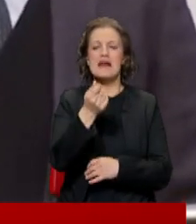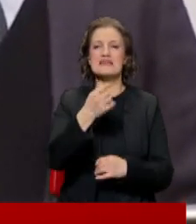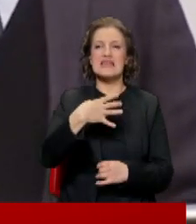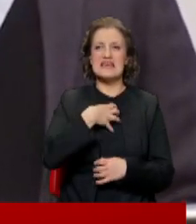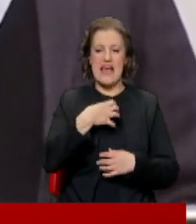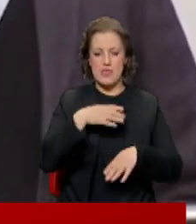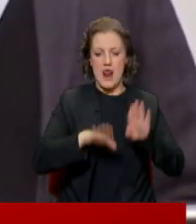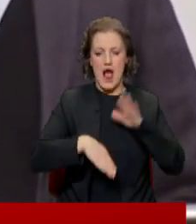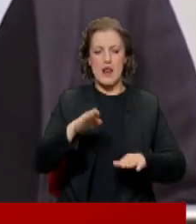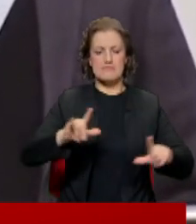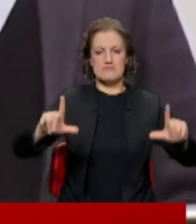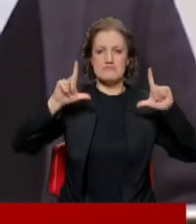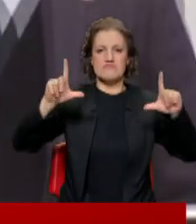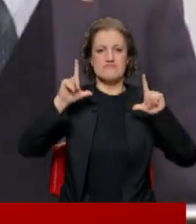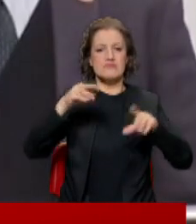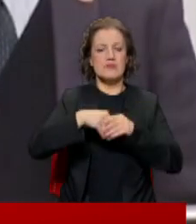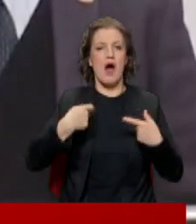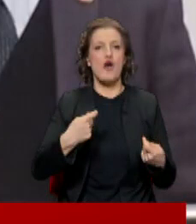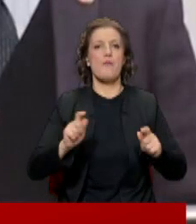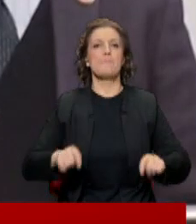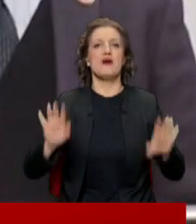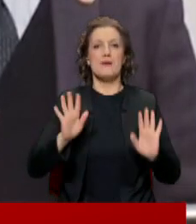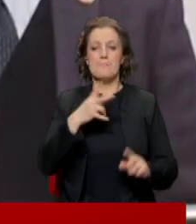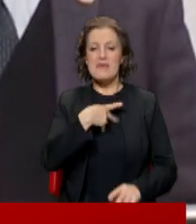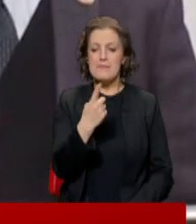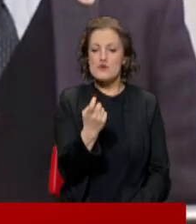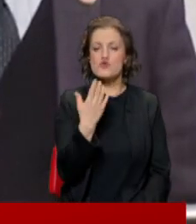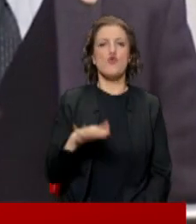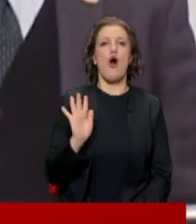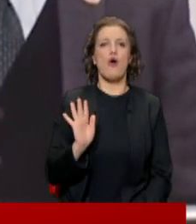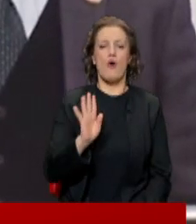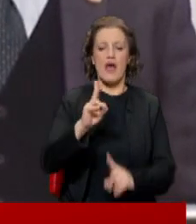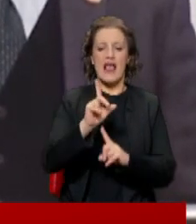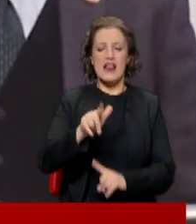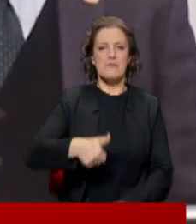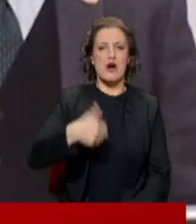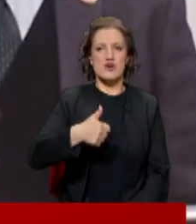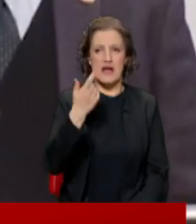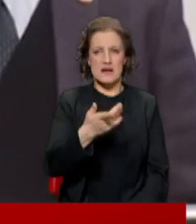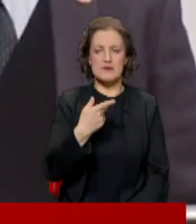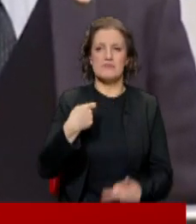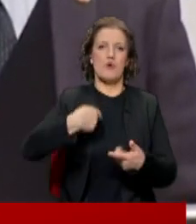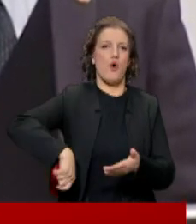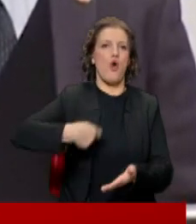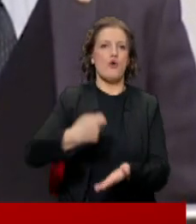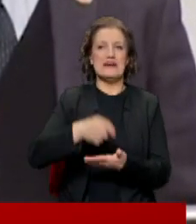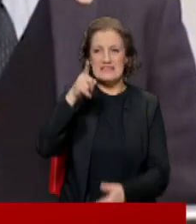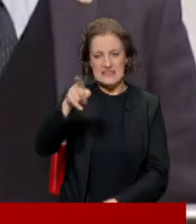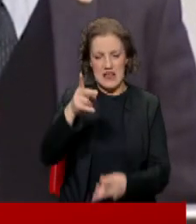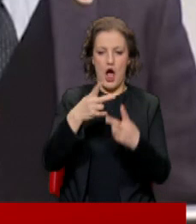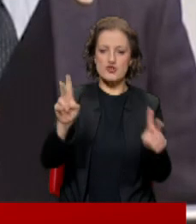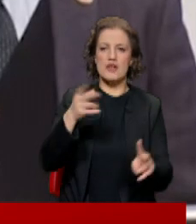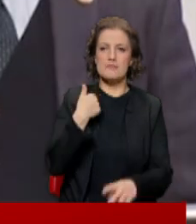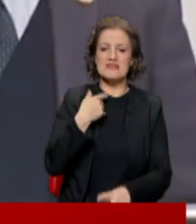kendi reklamlarımıza harcamadık. Belediyenin bir kuruşu yok. İl başkanlığımız karşılıyor. Sizler de